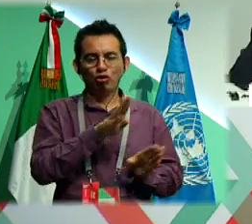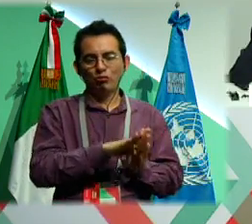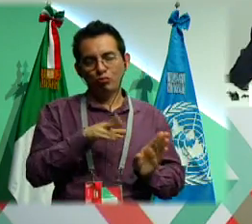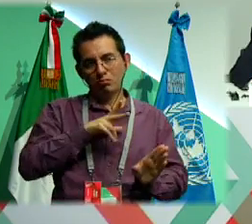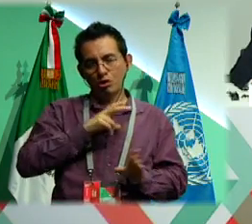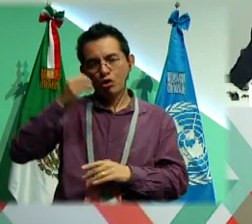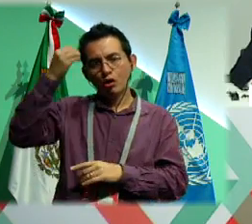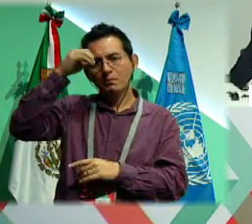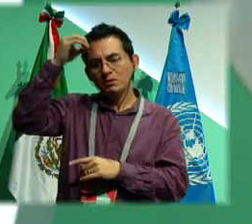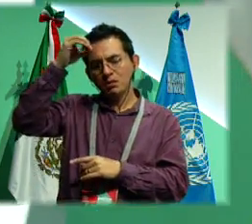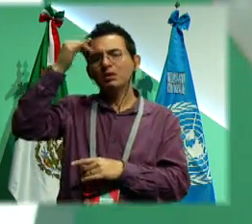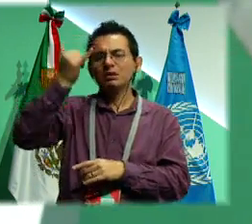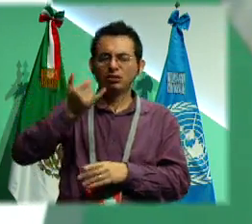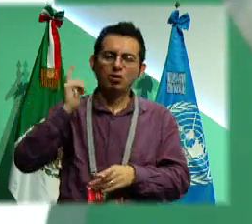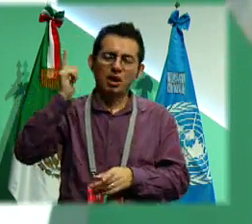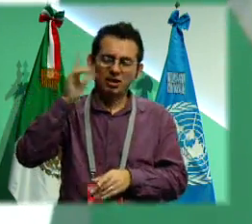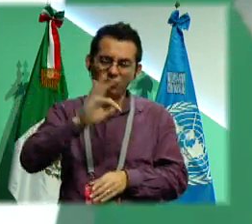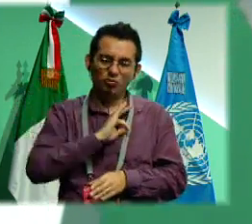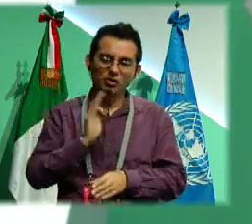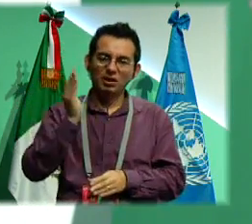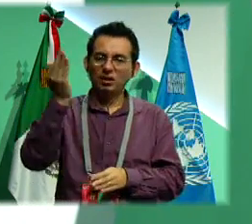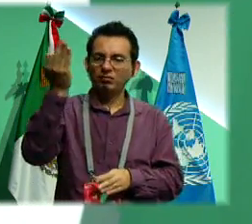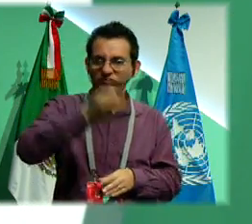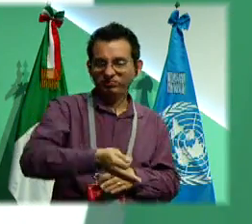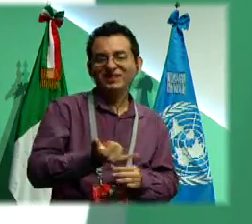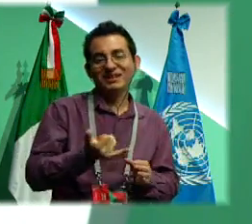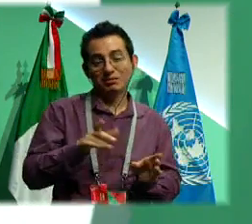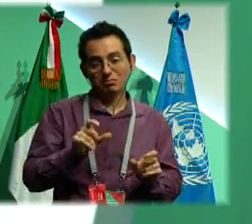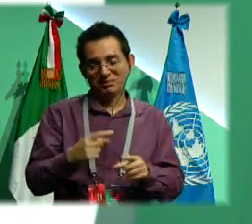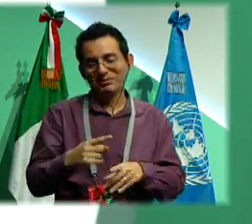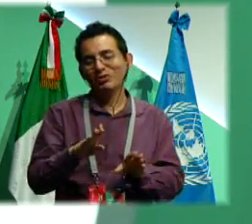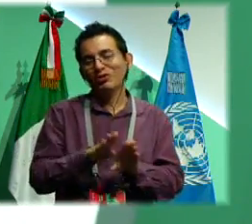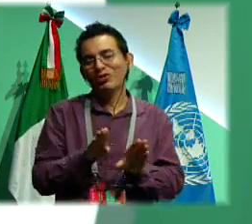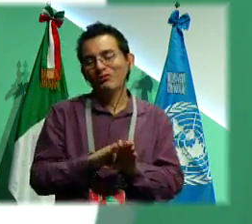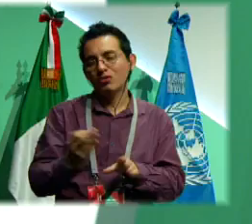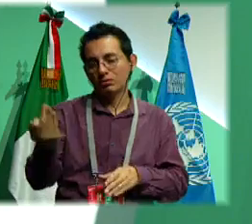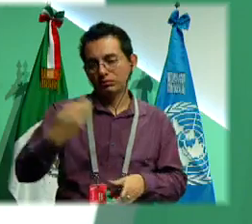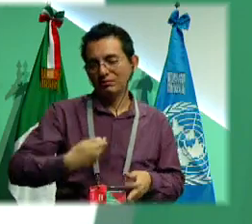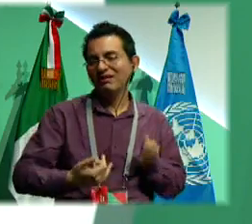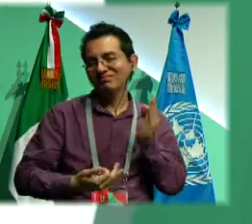sera fructueux. Et bien entendu,